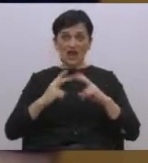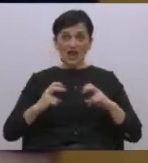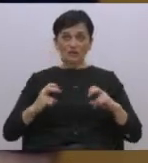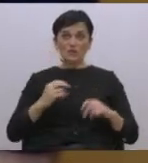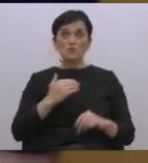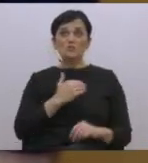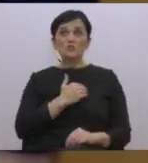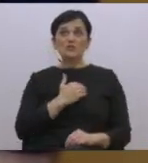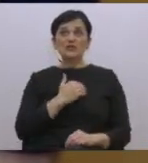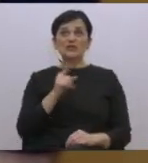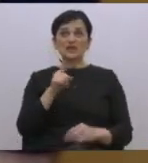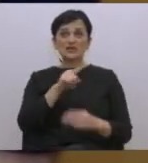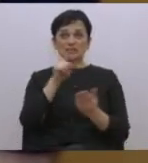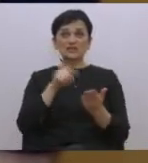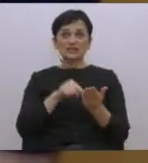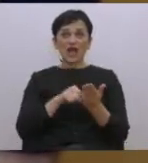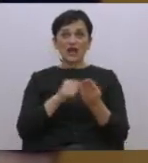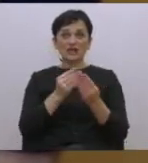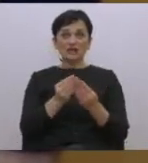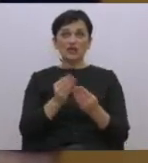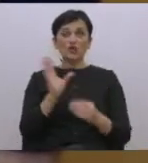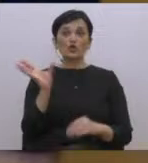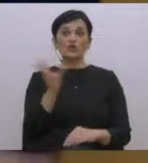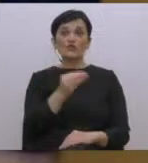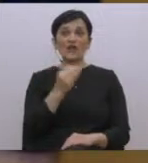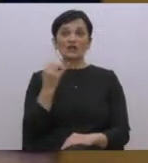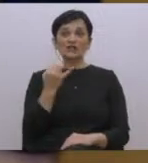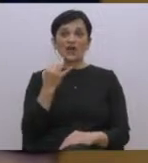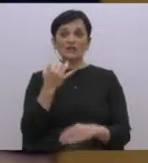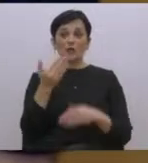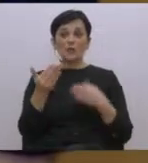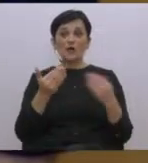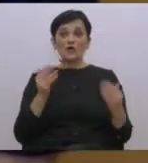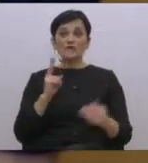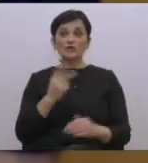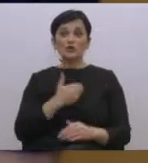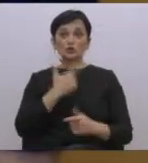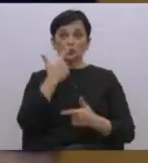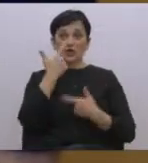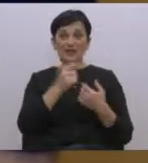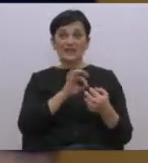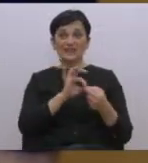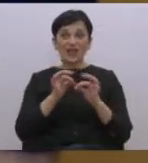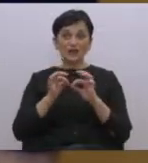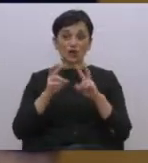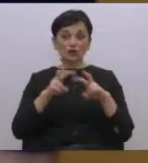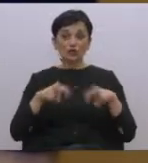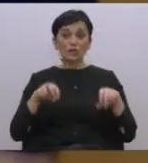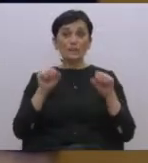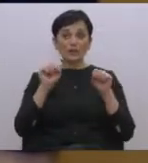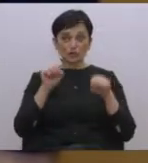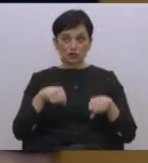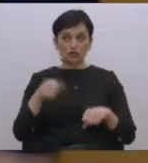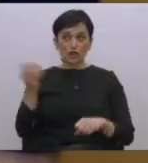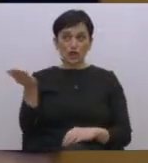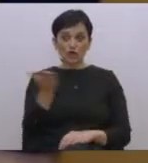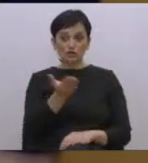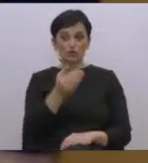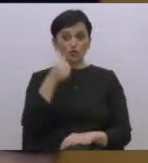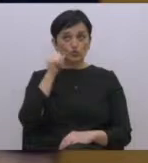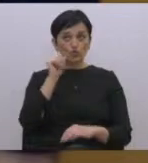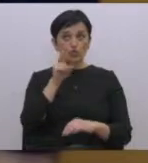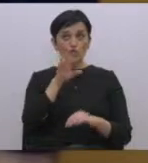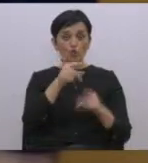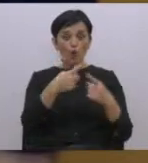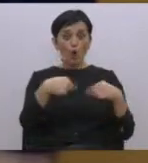მინდა რომ ეს საკითხი დავაყენო. Ყველა დაინტერესებულ მხარეს, ვისაც უნდა დეტალური განხილვა შეეძლო მოსვლა გუშინ